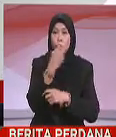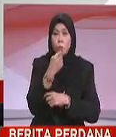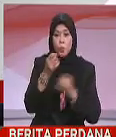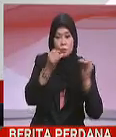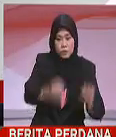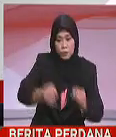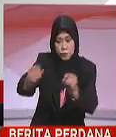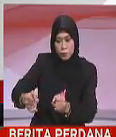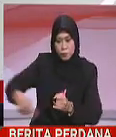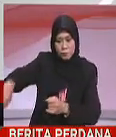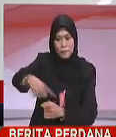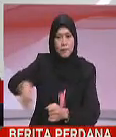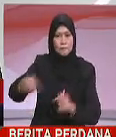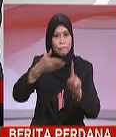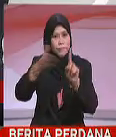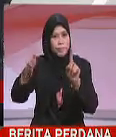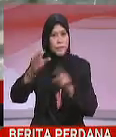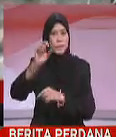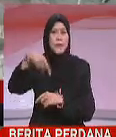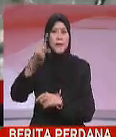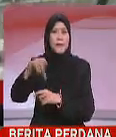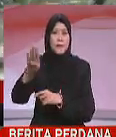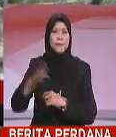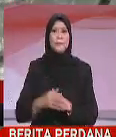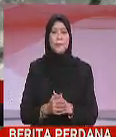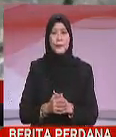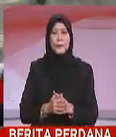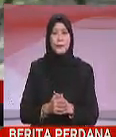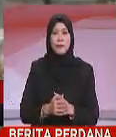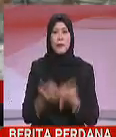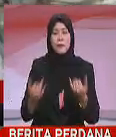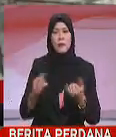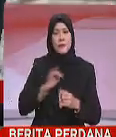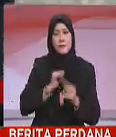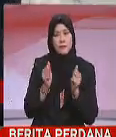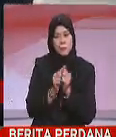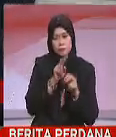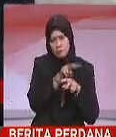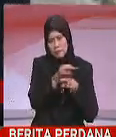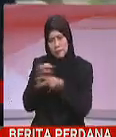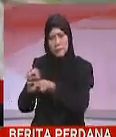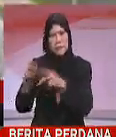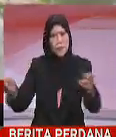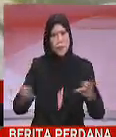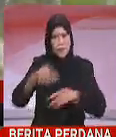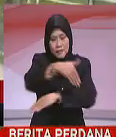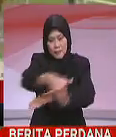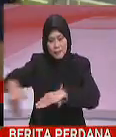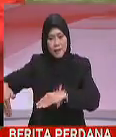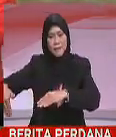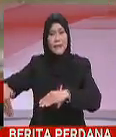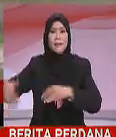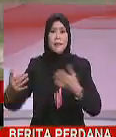pelanggaran PKPB ini. Saya dan kru kemudiannya meninjau kawasan sempadan laluan